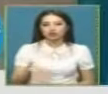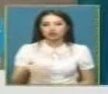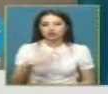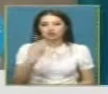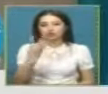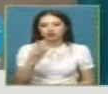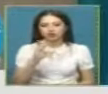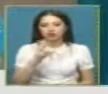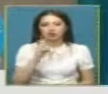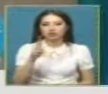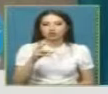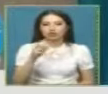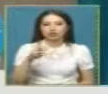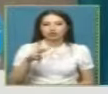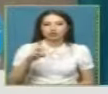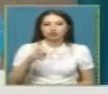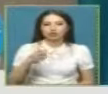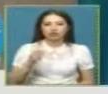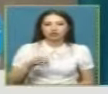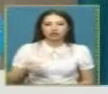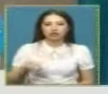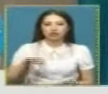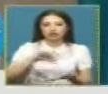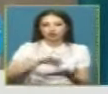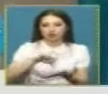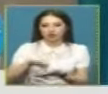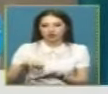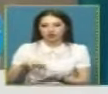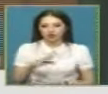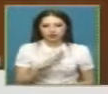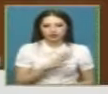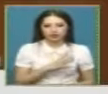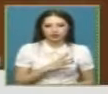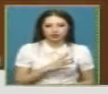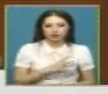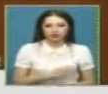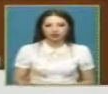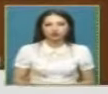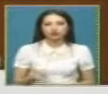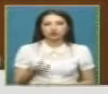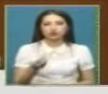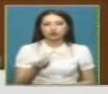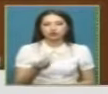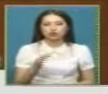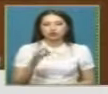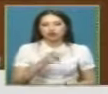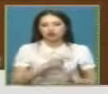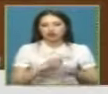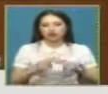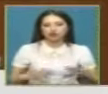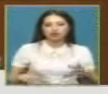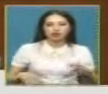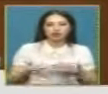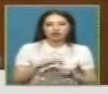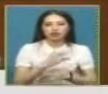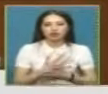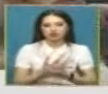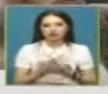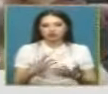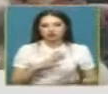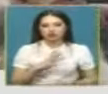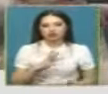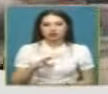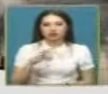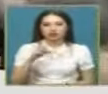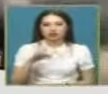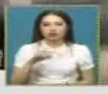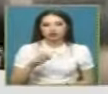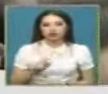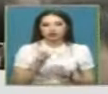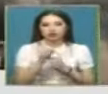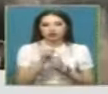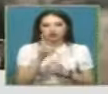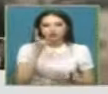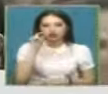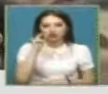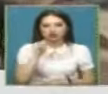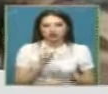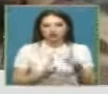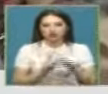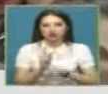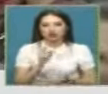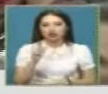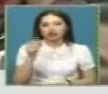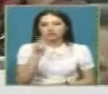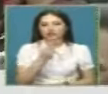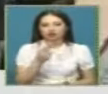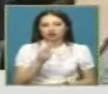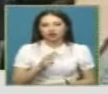қатысты. Партия белсенділері қазақ елінің өткені мен бүгінін сөз етті. Күн тәртібінде биылғы наурыз айының 11 күні Астанада өтетін